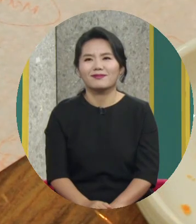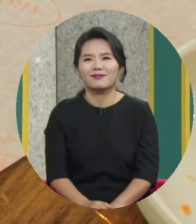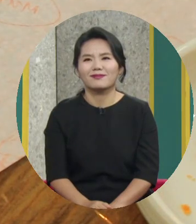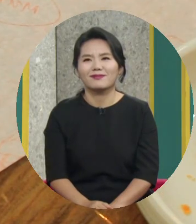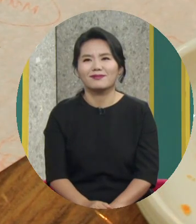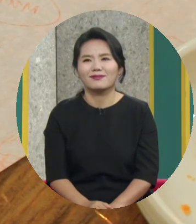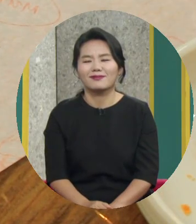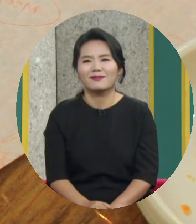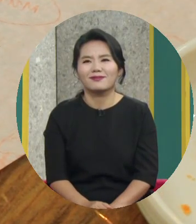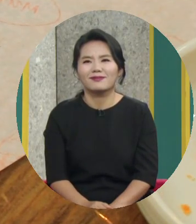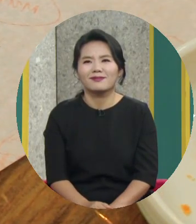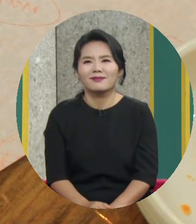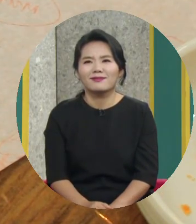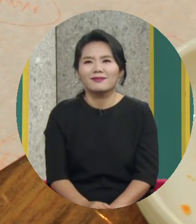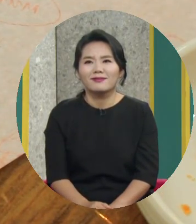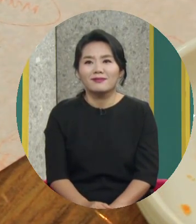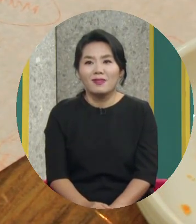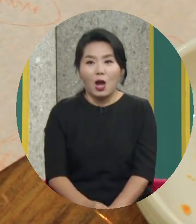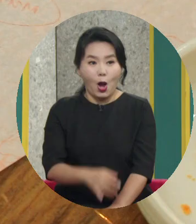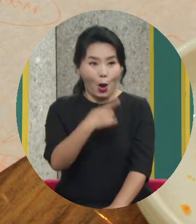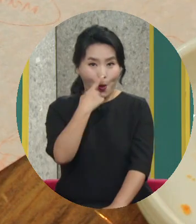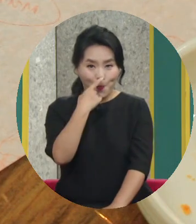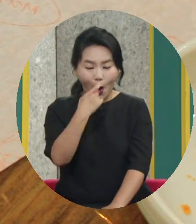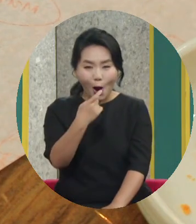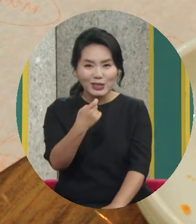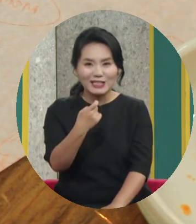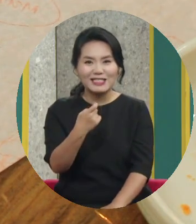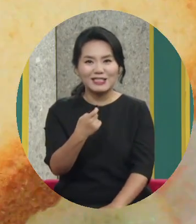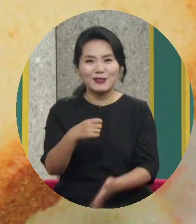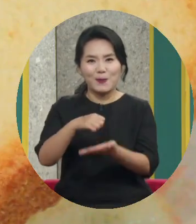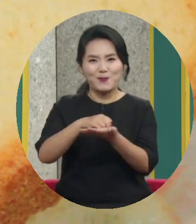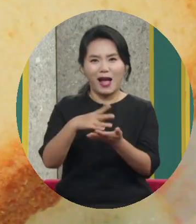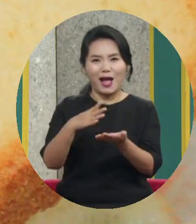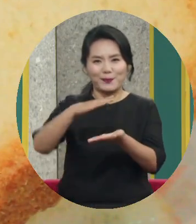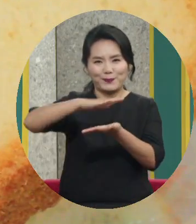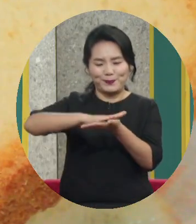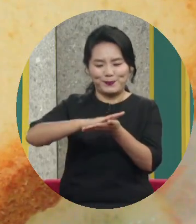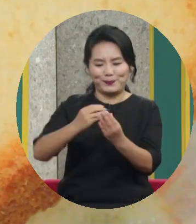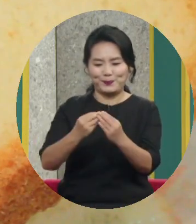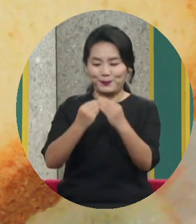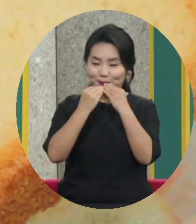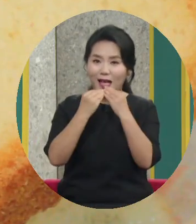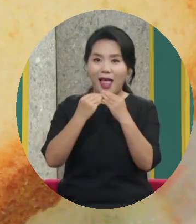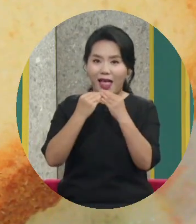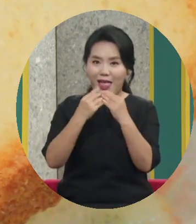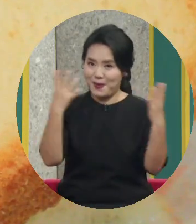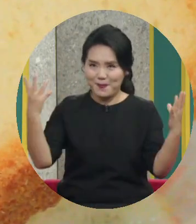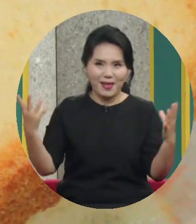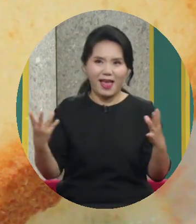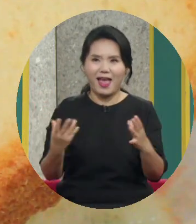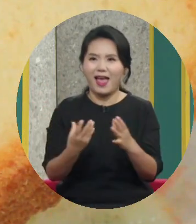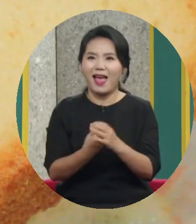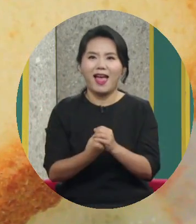좋거든요. 근사한 효정이표 샌드위치 완성.